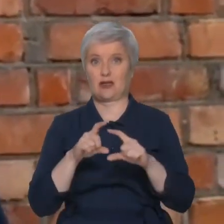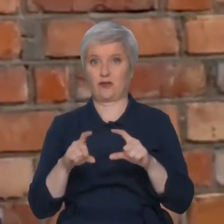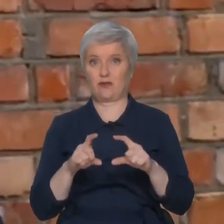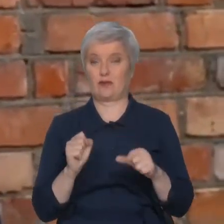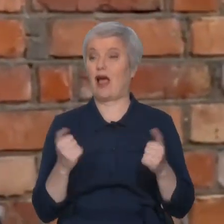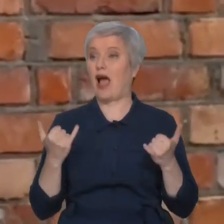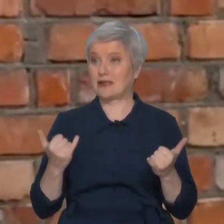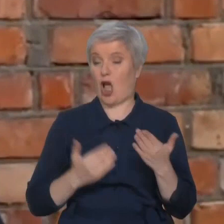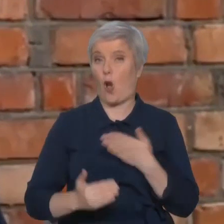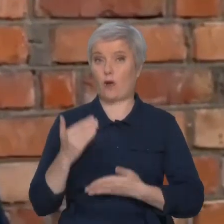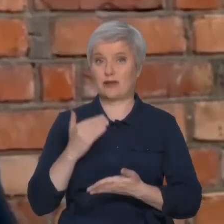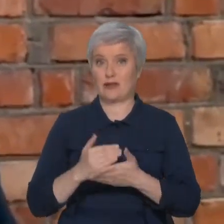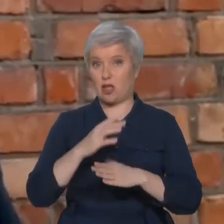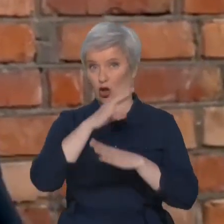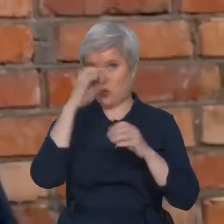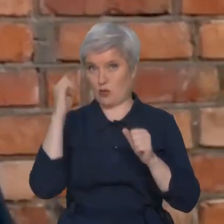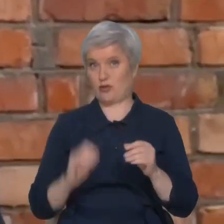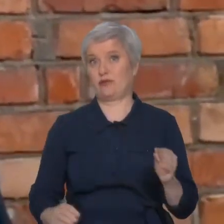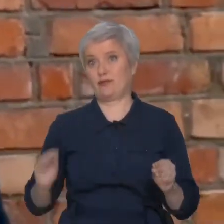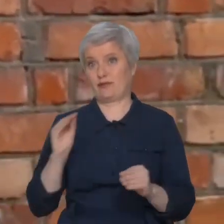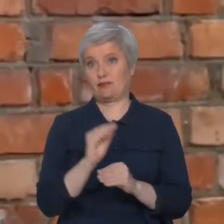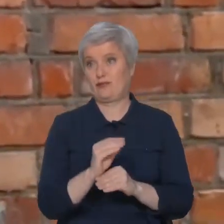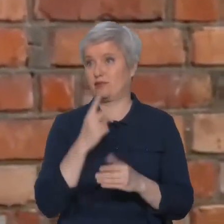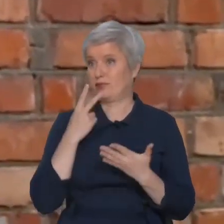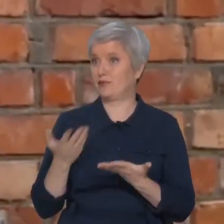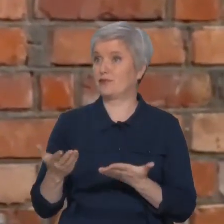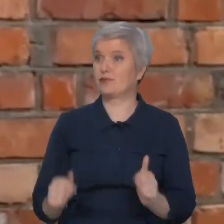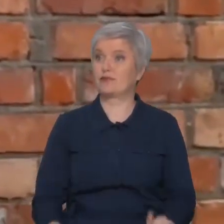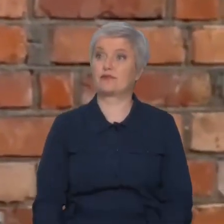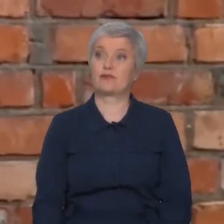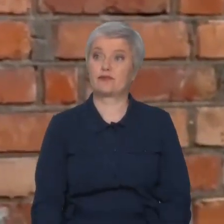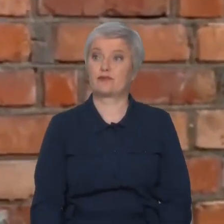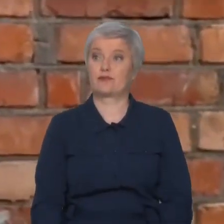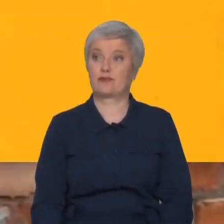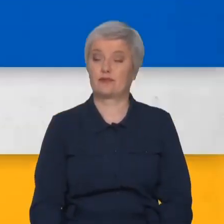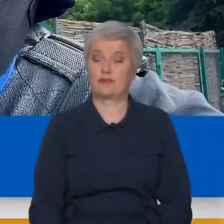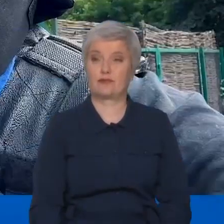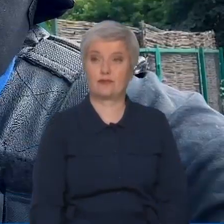додалося останньої ночі, можемо подивитися у сюжеті.